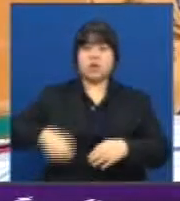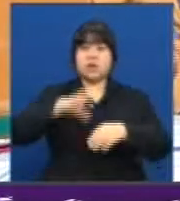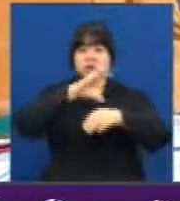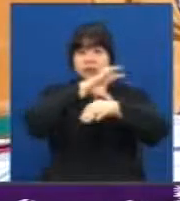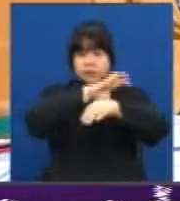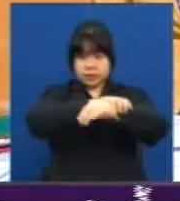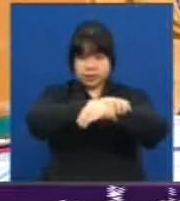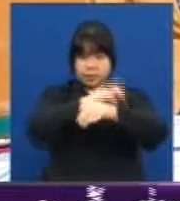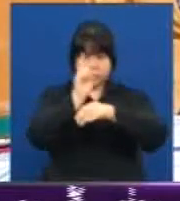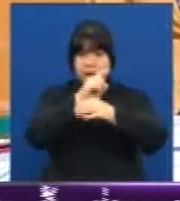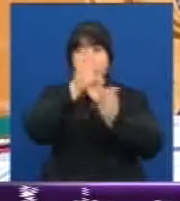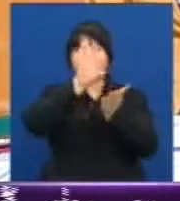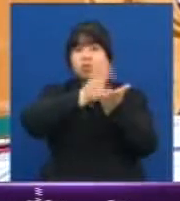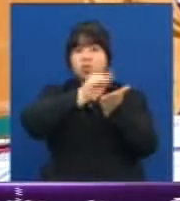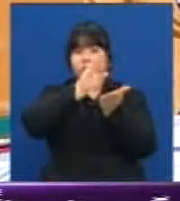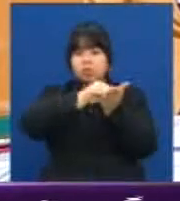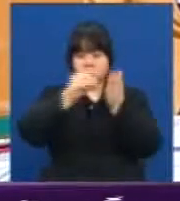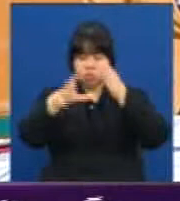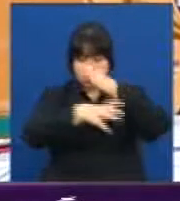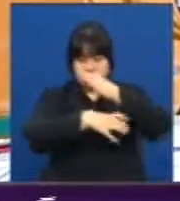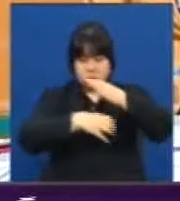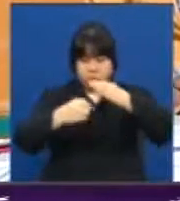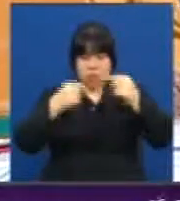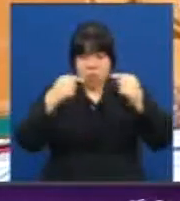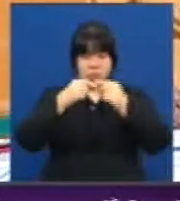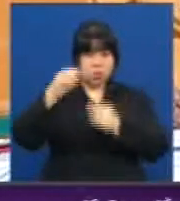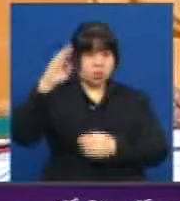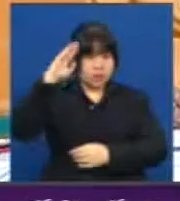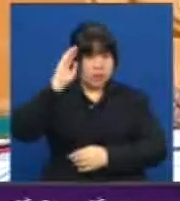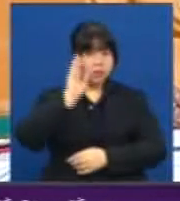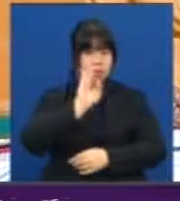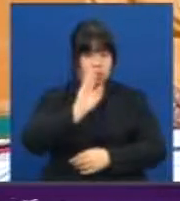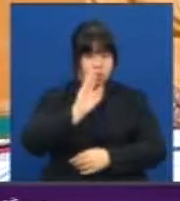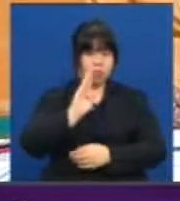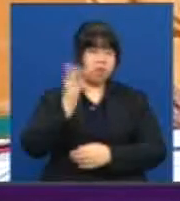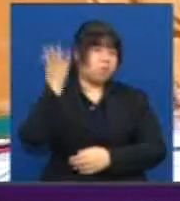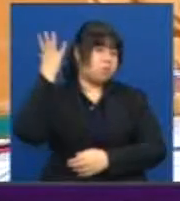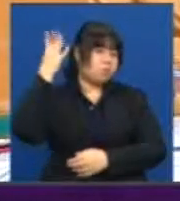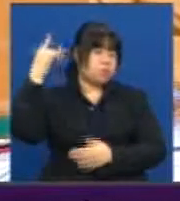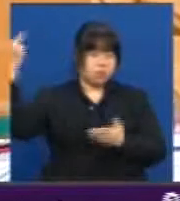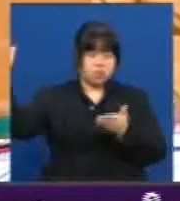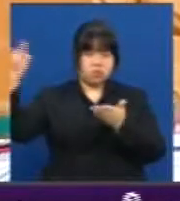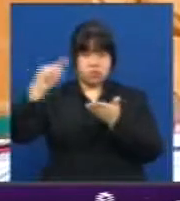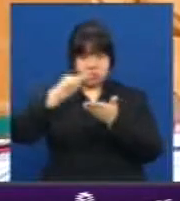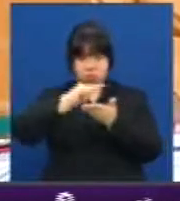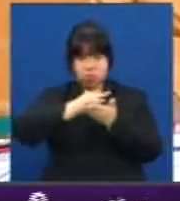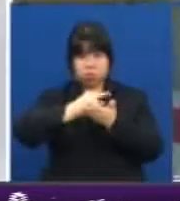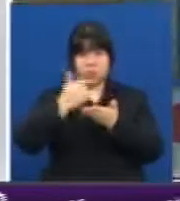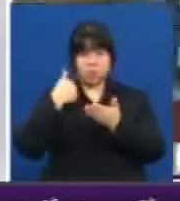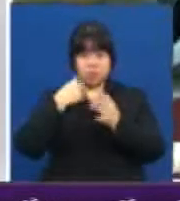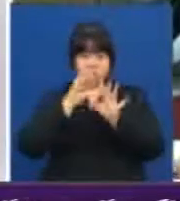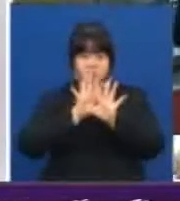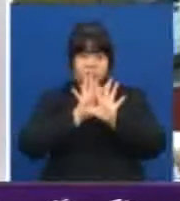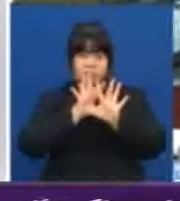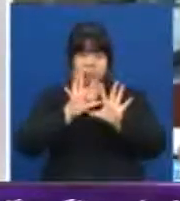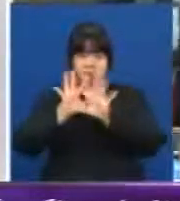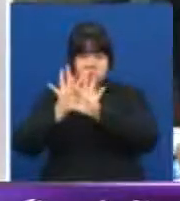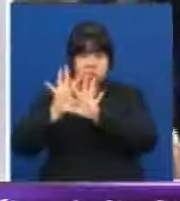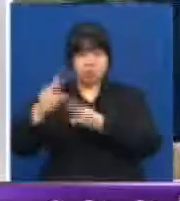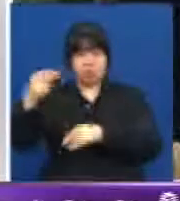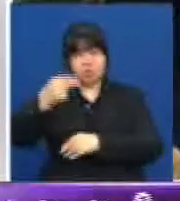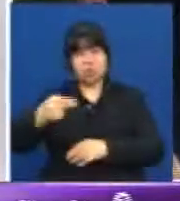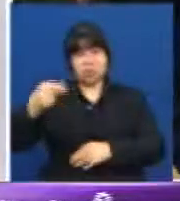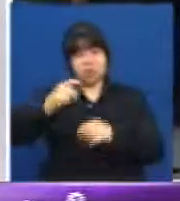ผิดข้อหาจะระกำข้อมูลทางการทหารอะนะคะเมื่อวานนี้เดินทางกลับมาถึงสุวรรณภูมิบรรยากาศอบอุ่นเลยทีเดียวเพราะว่าทั้ง